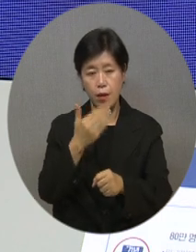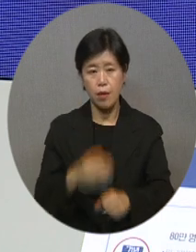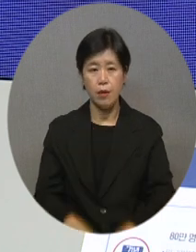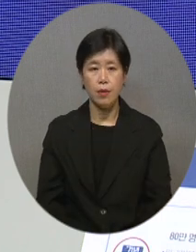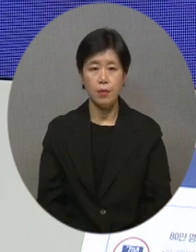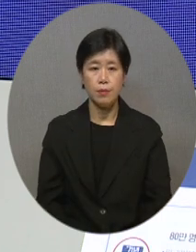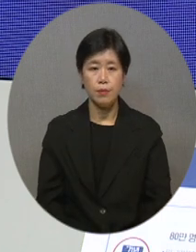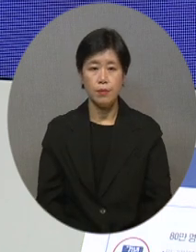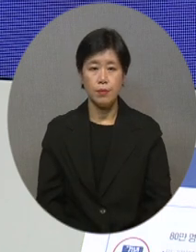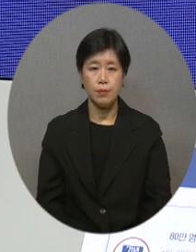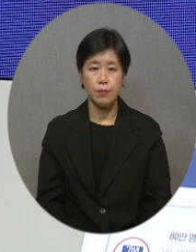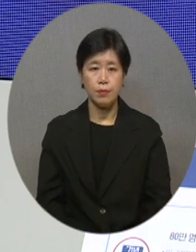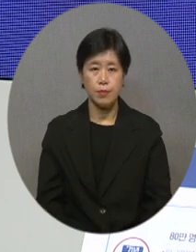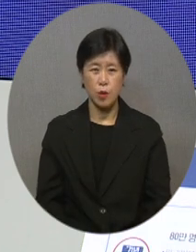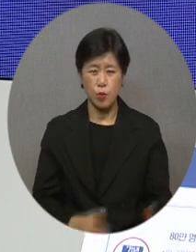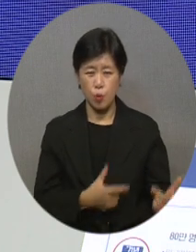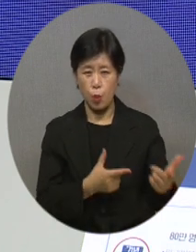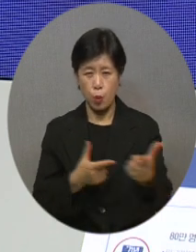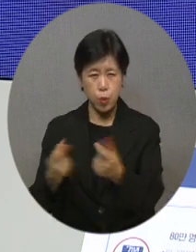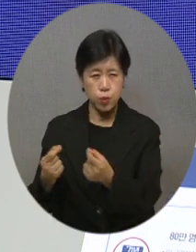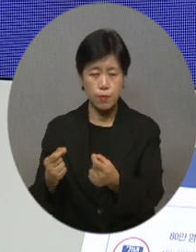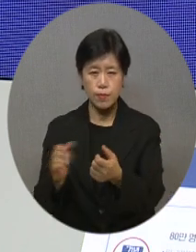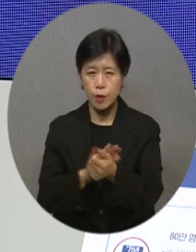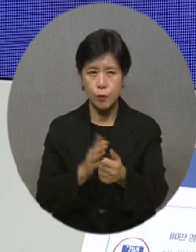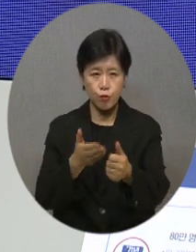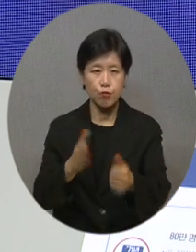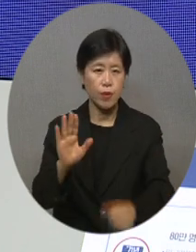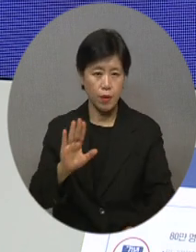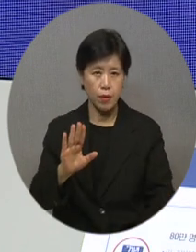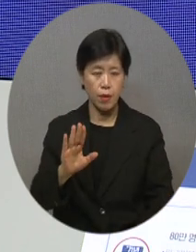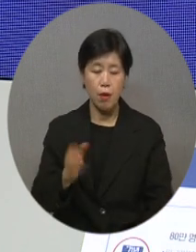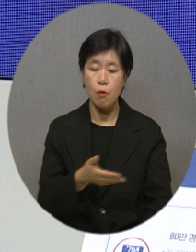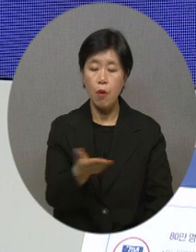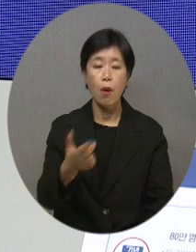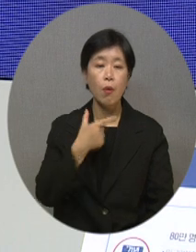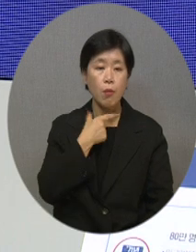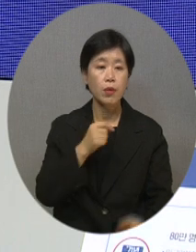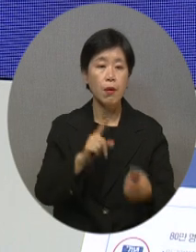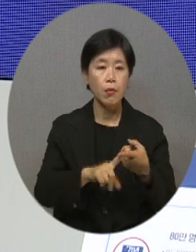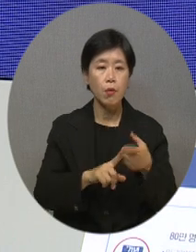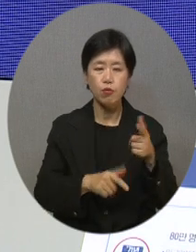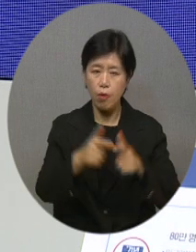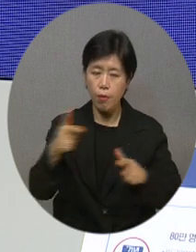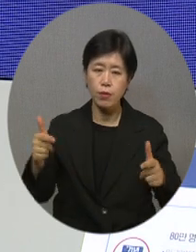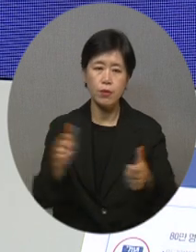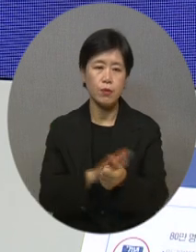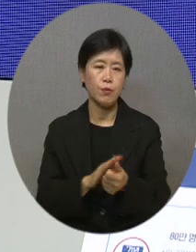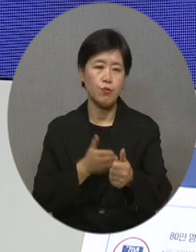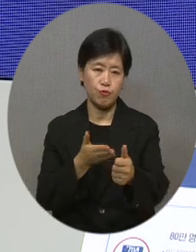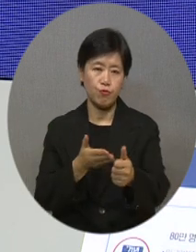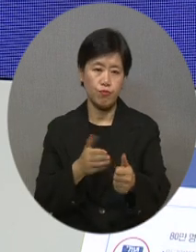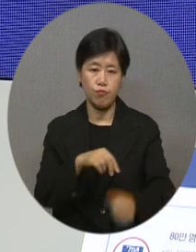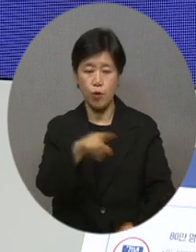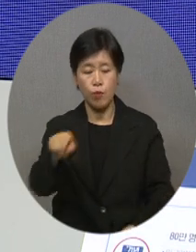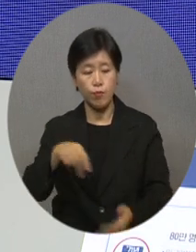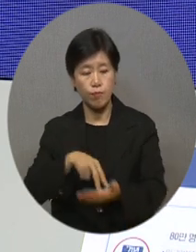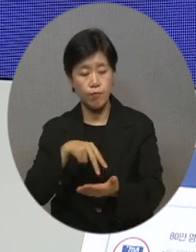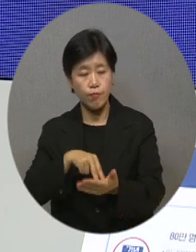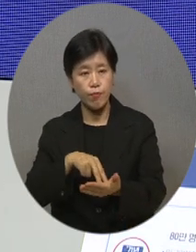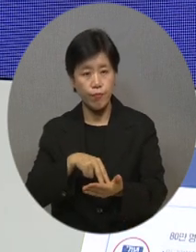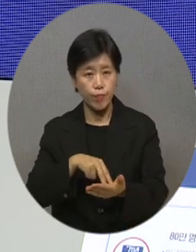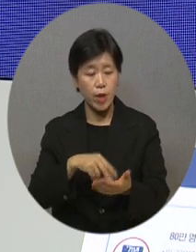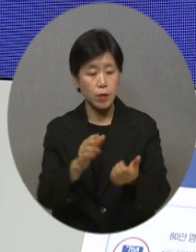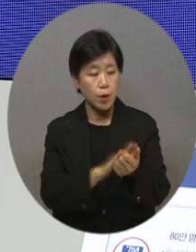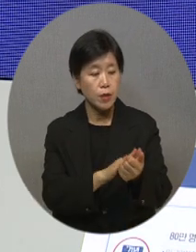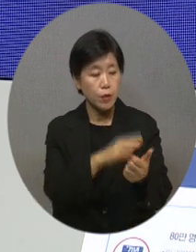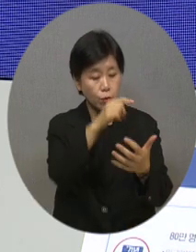있거든요. 획일적인 서비스가 아니고 앞으로 장애인들의 욕구에 따라서 서비스를 선택할 수 있는 그런 개인 예산제를